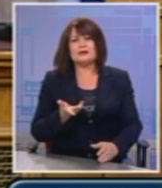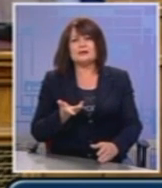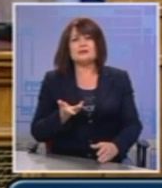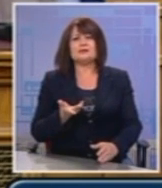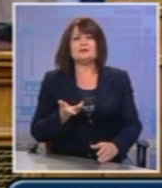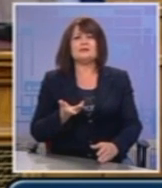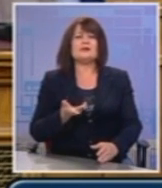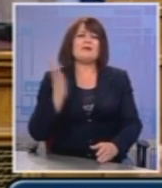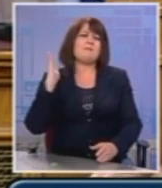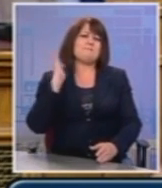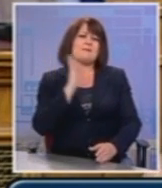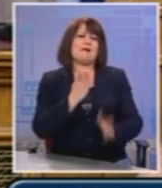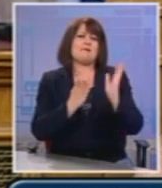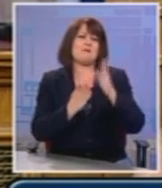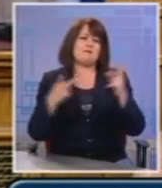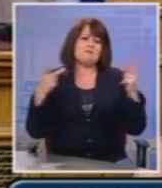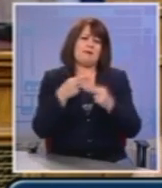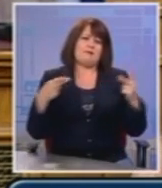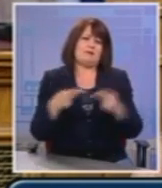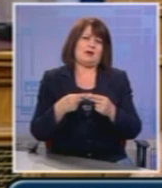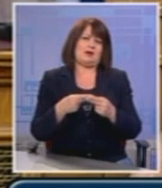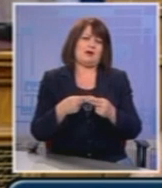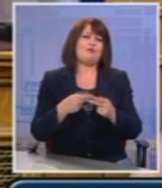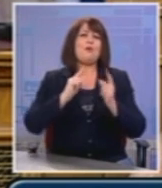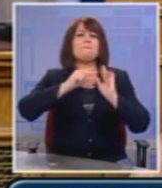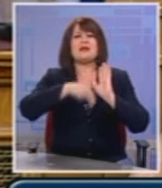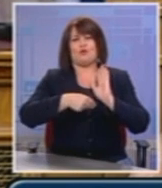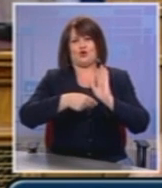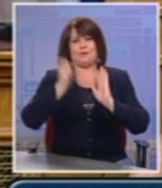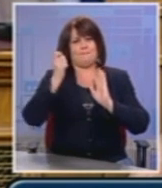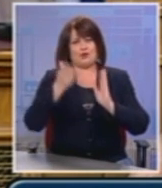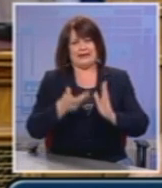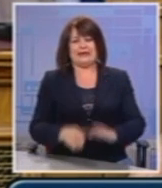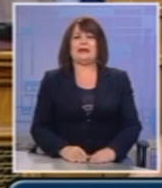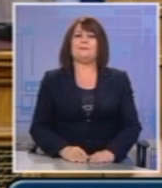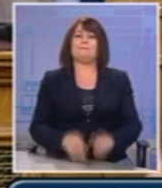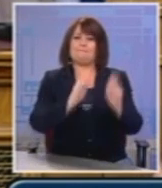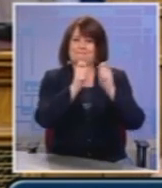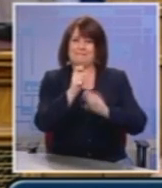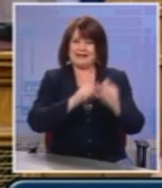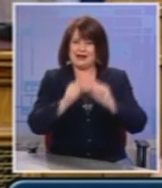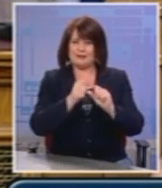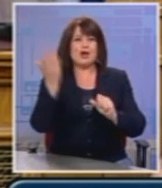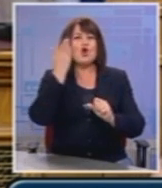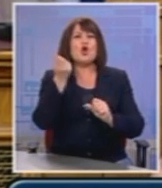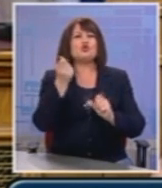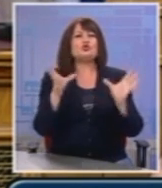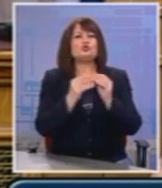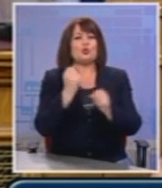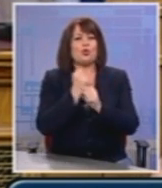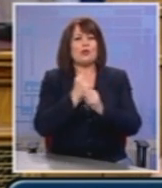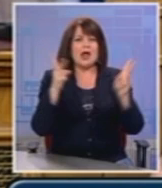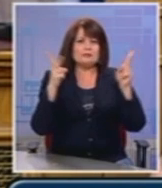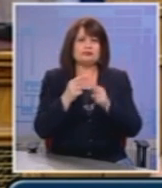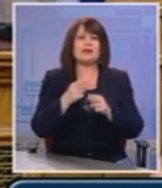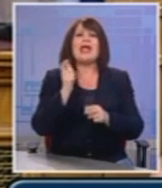μεγαλύτερα πλήγματα από τη μνημονιακή πολιτική οι μνημονιακές μεταρρυθμίσεις συμπιέζουν το κόστος εργασίας καταργούν